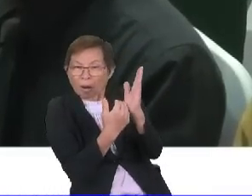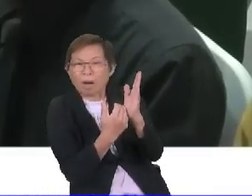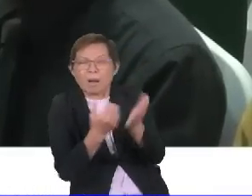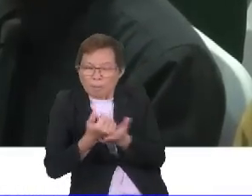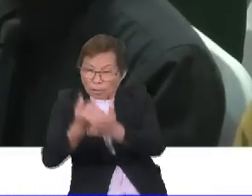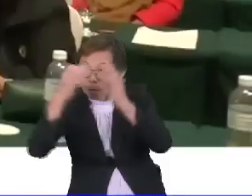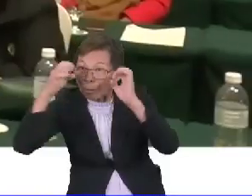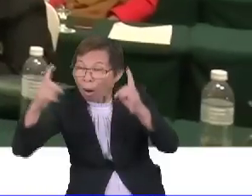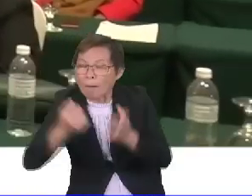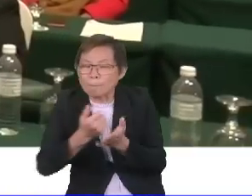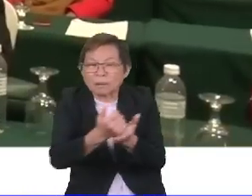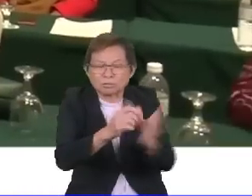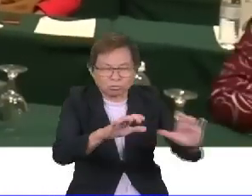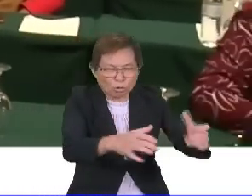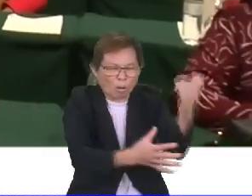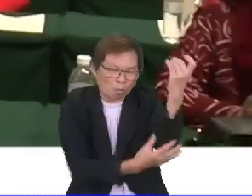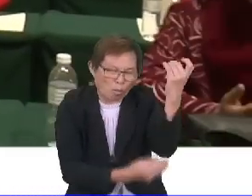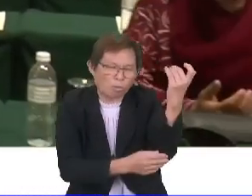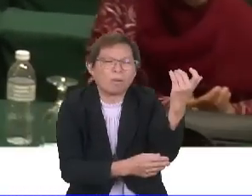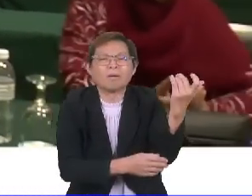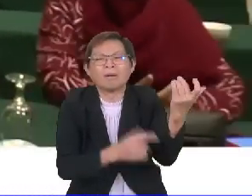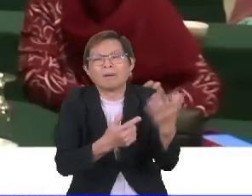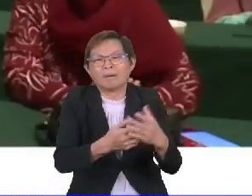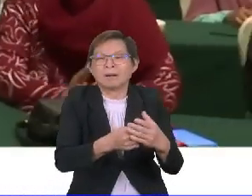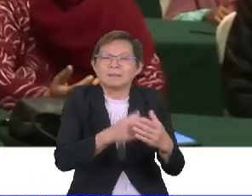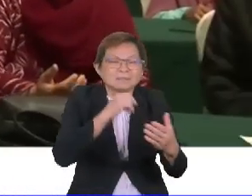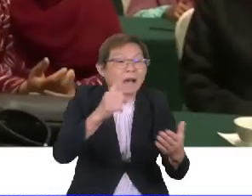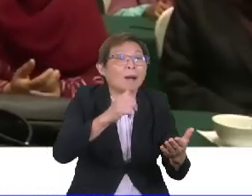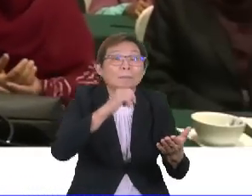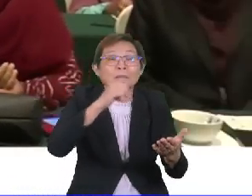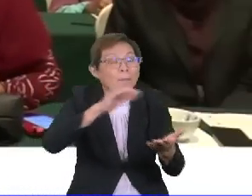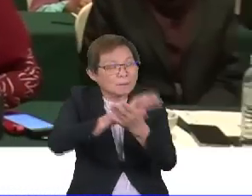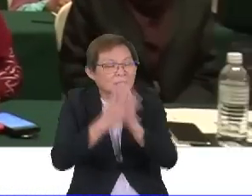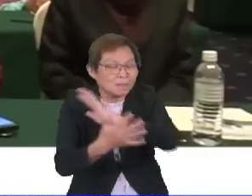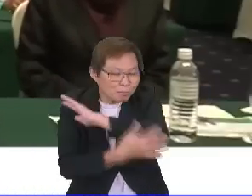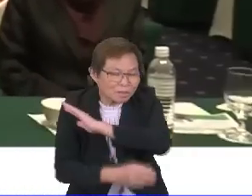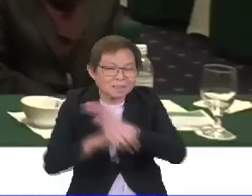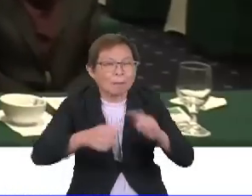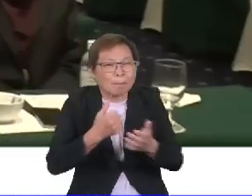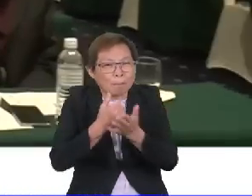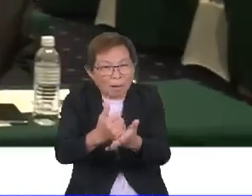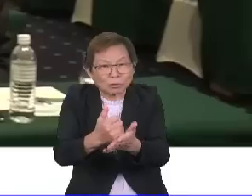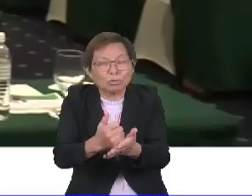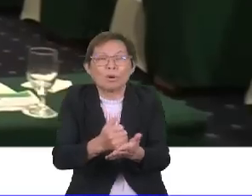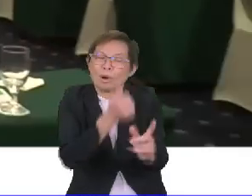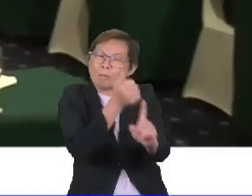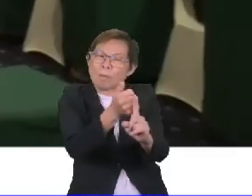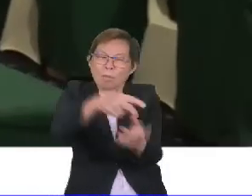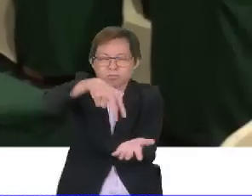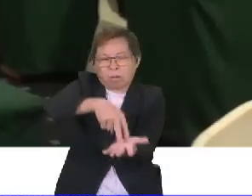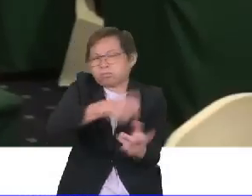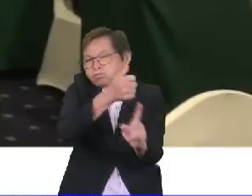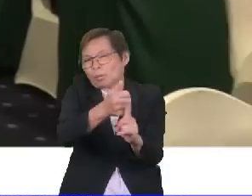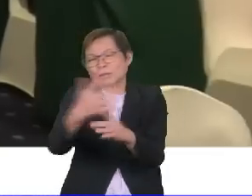pendidikan bagi membantu golongan asnaf keluar daripada kepompong kemiskinan dan membantu mereka lebih Berdikari bencana